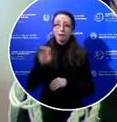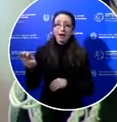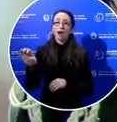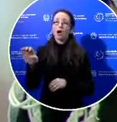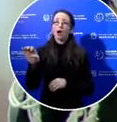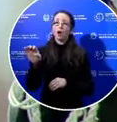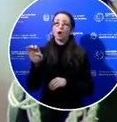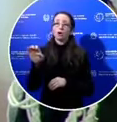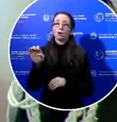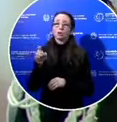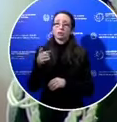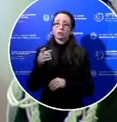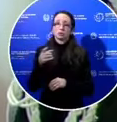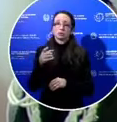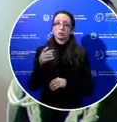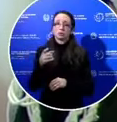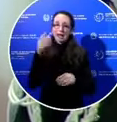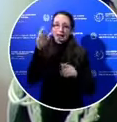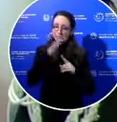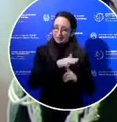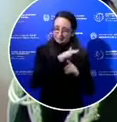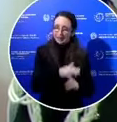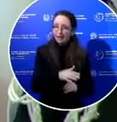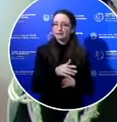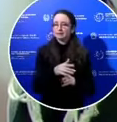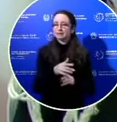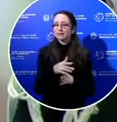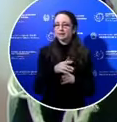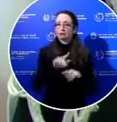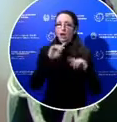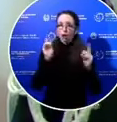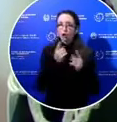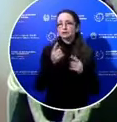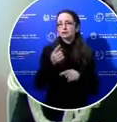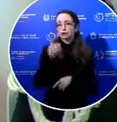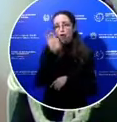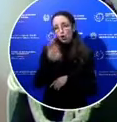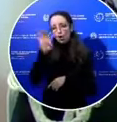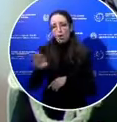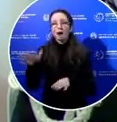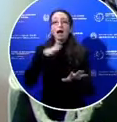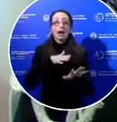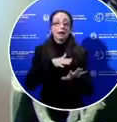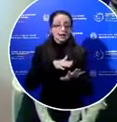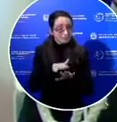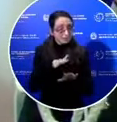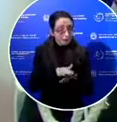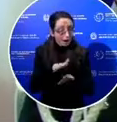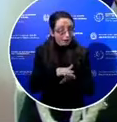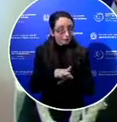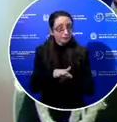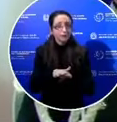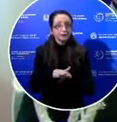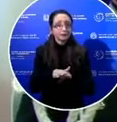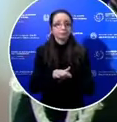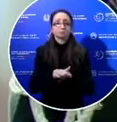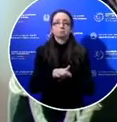Consiglio d'Europa. Sono tutti esperti che non hanno lavorato e non lavoreranno da